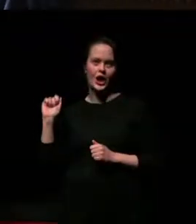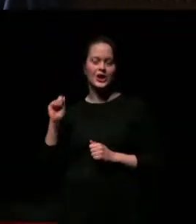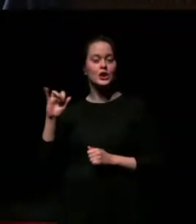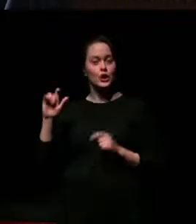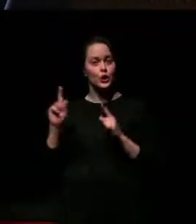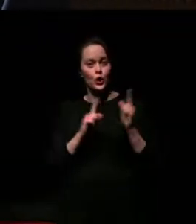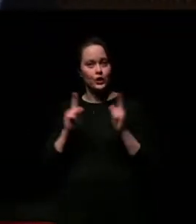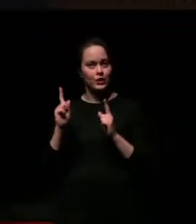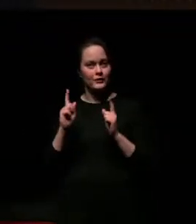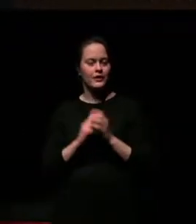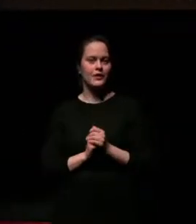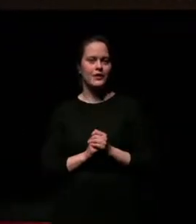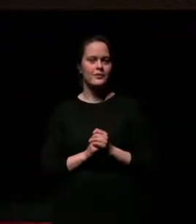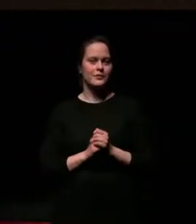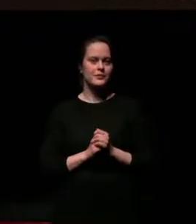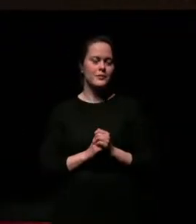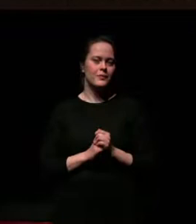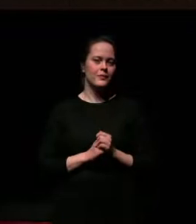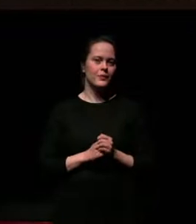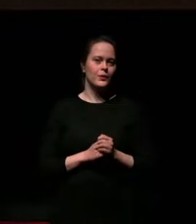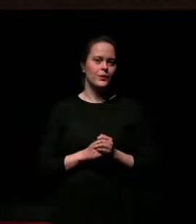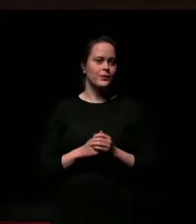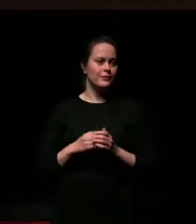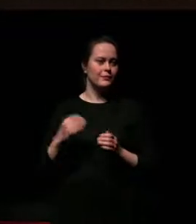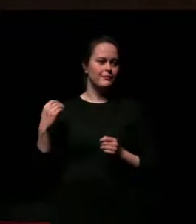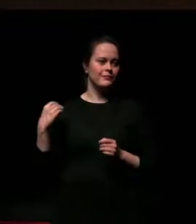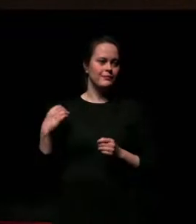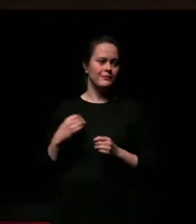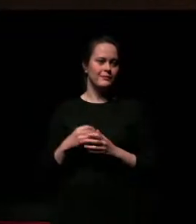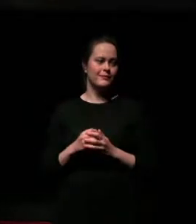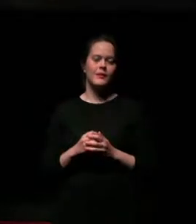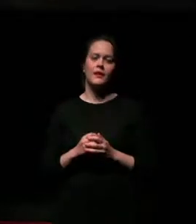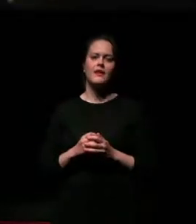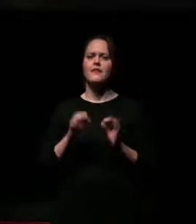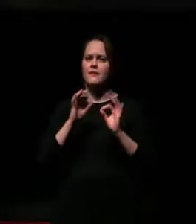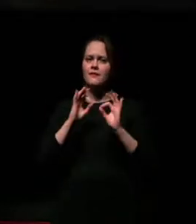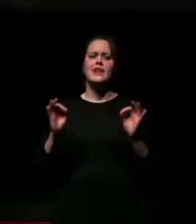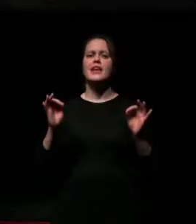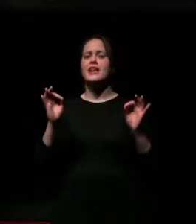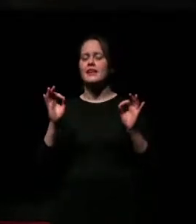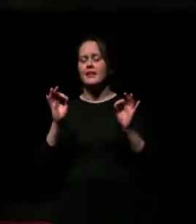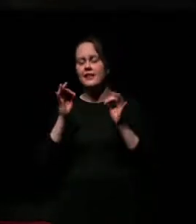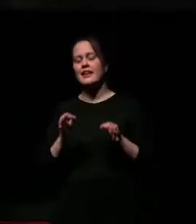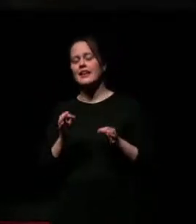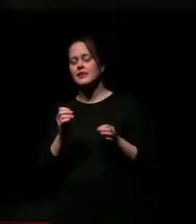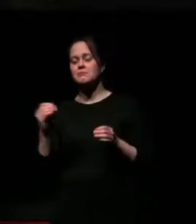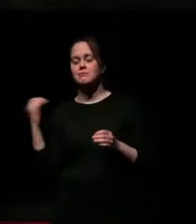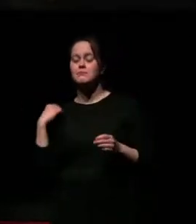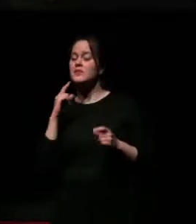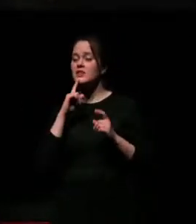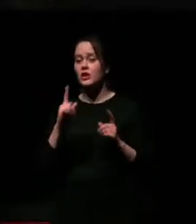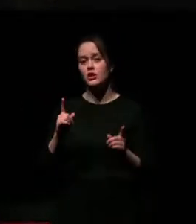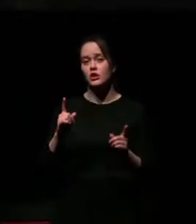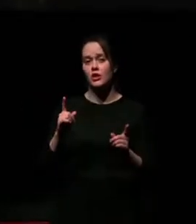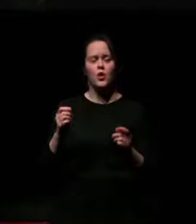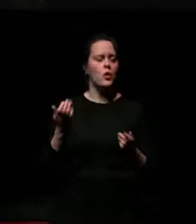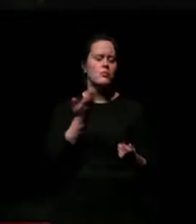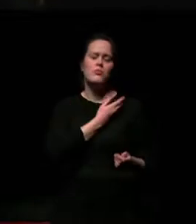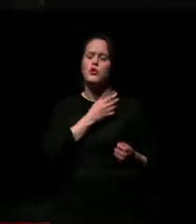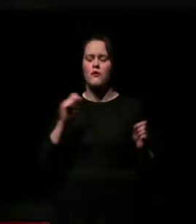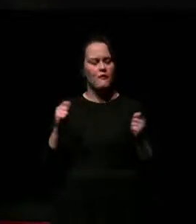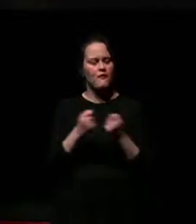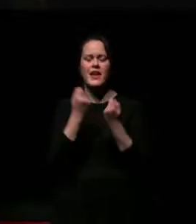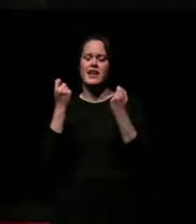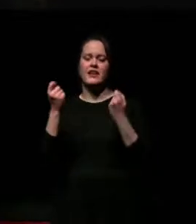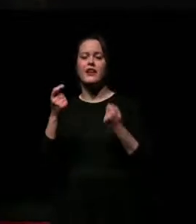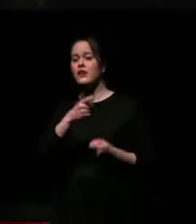taler tidligere her I stad. Vi har mye å feire som samer og mye å være stolt over. Jeg vil få